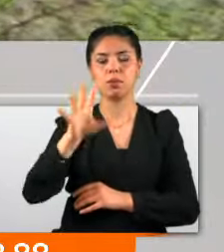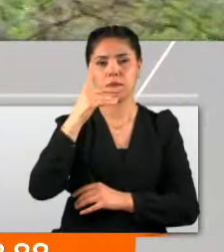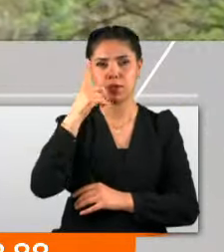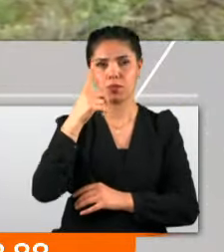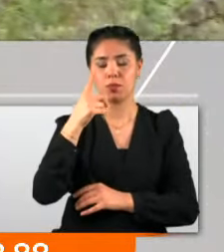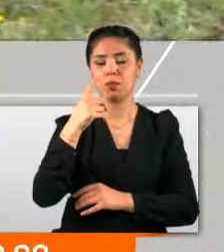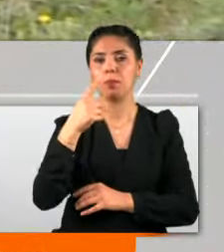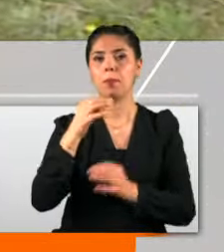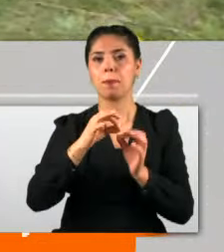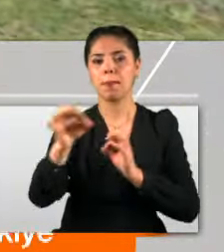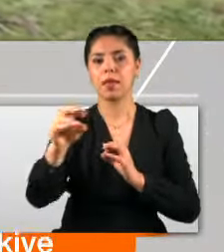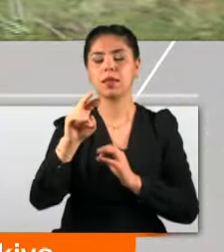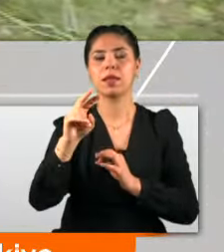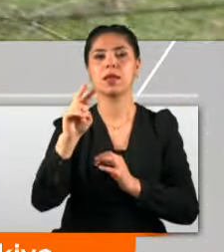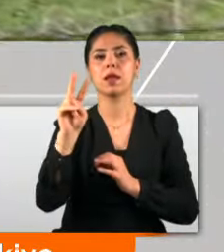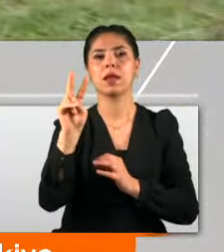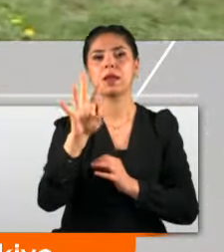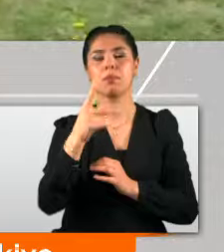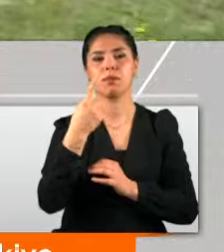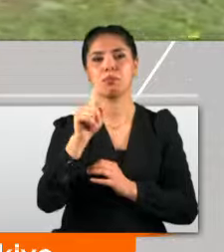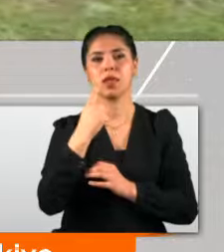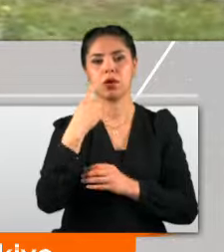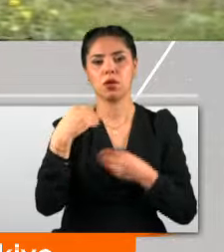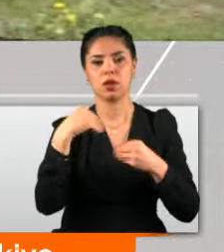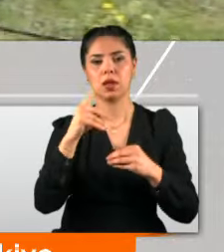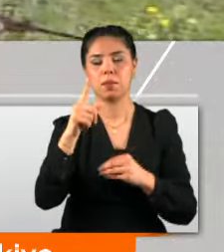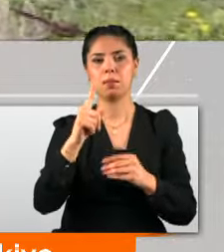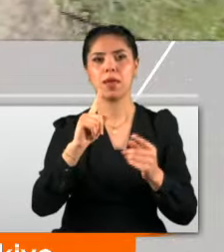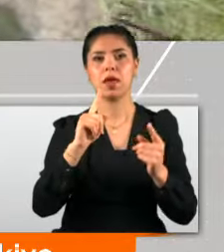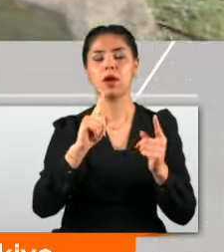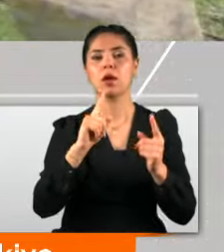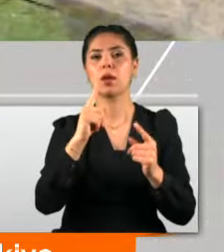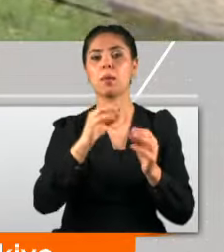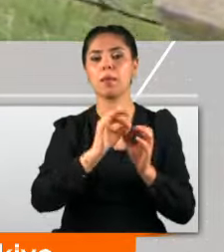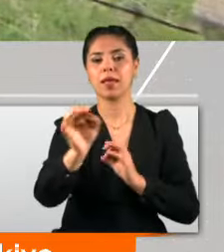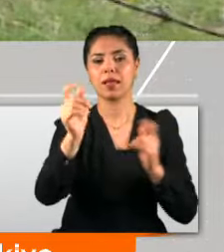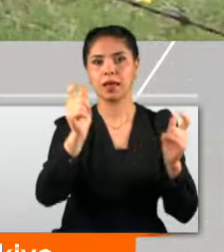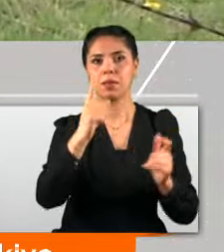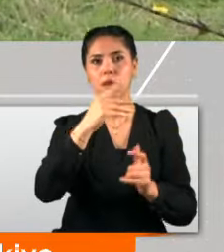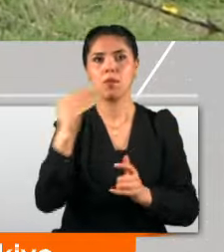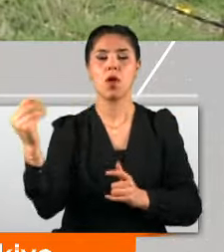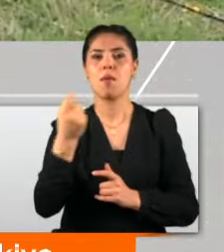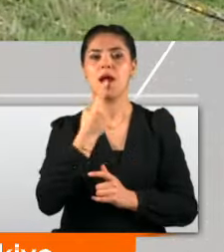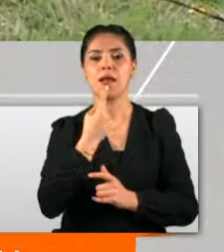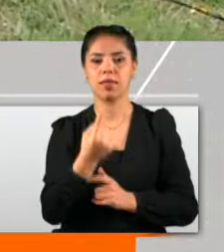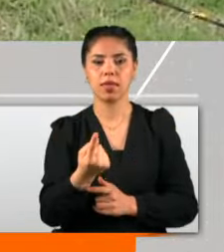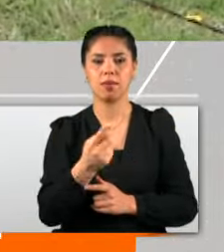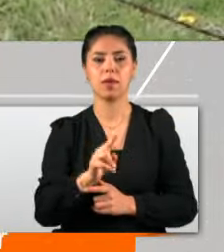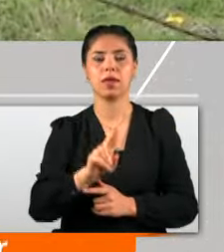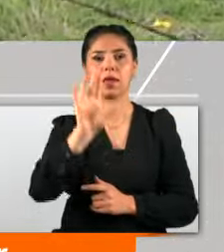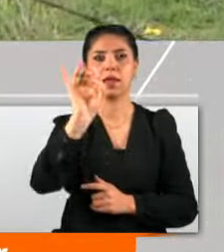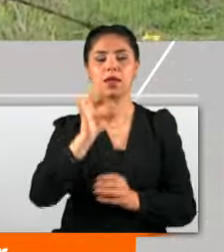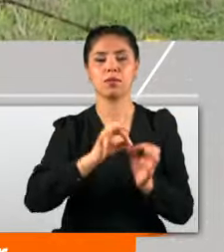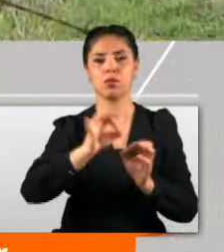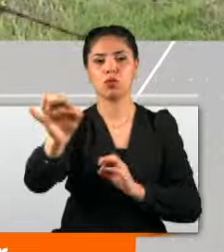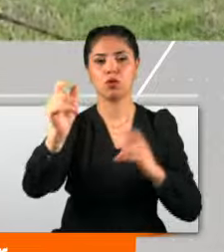metrekaresini 25.000 liradan satıyordu Bu da Bir dönüm arazinin 1 milyon lira yaptığı anlamına geliyor işte bu 70 dönümlük